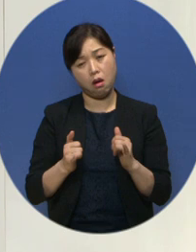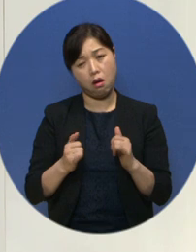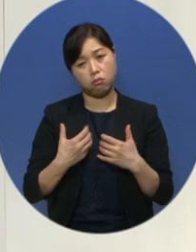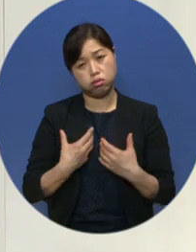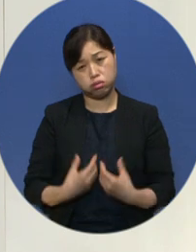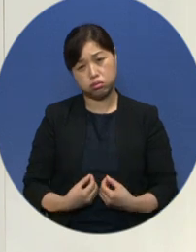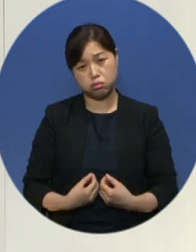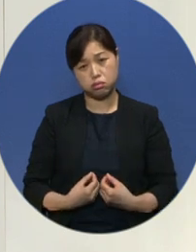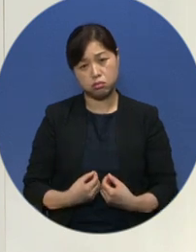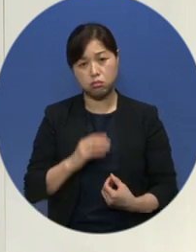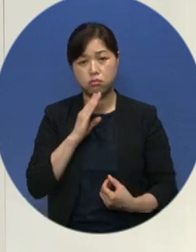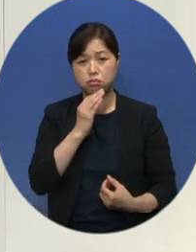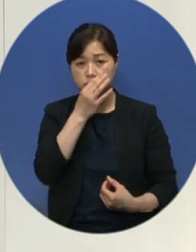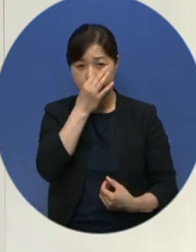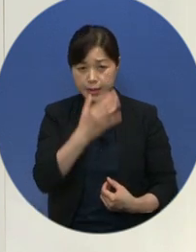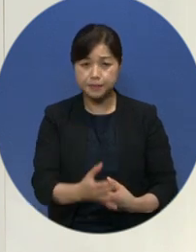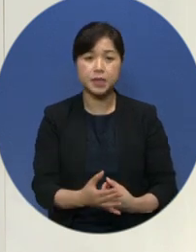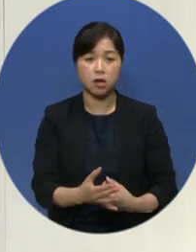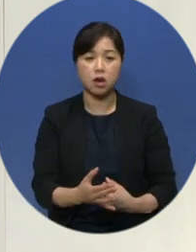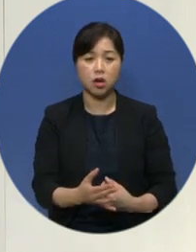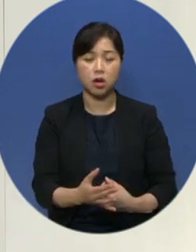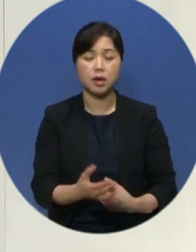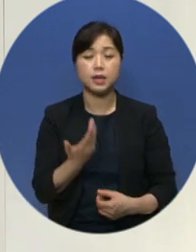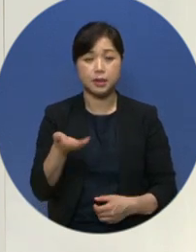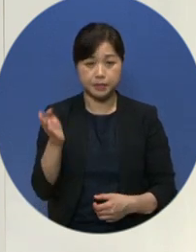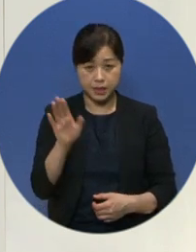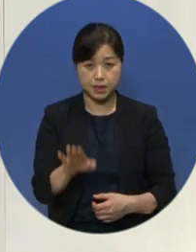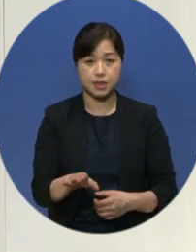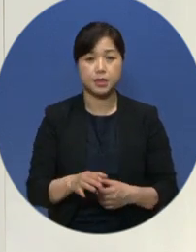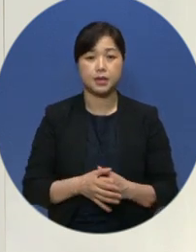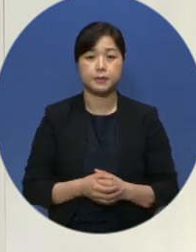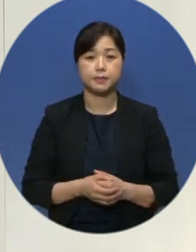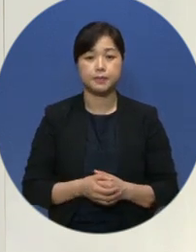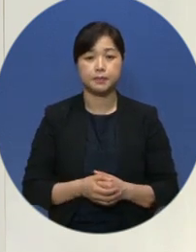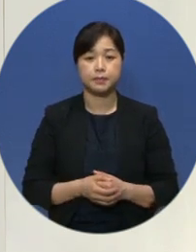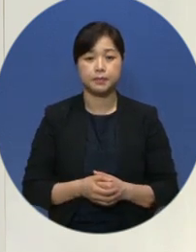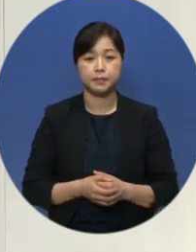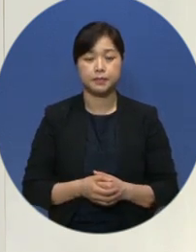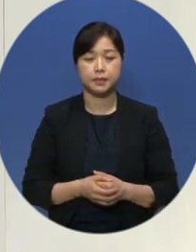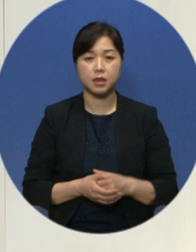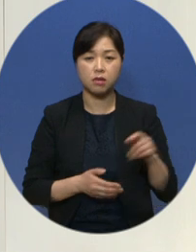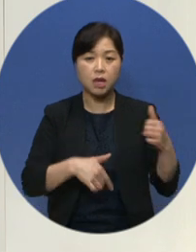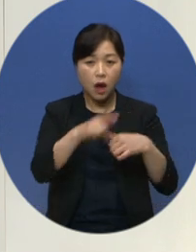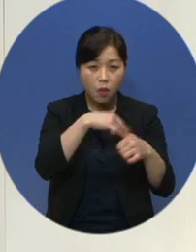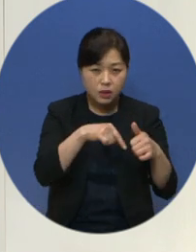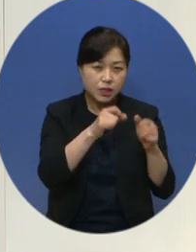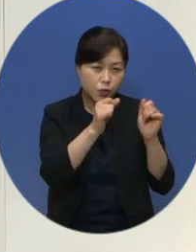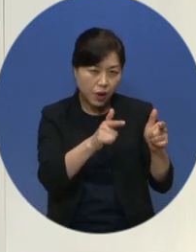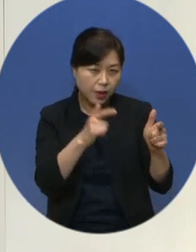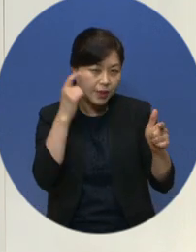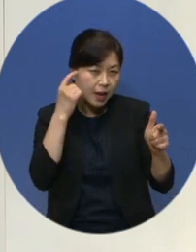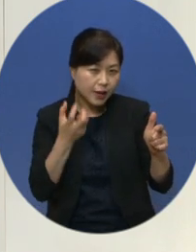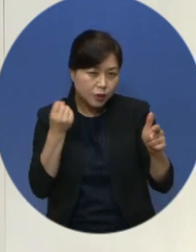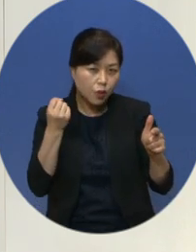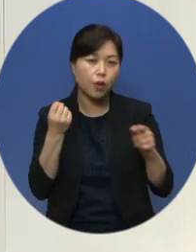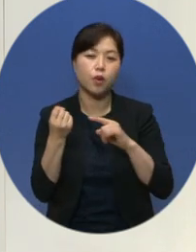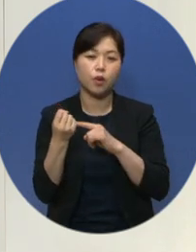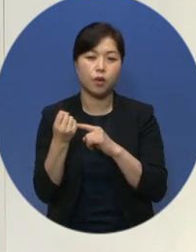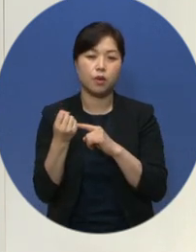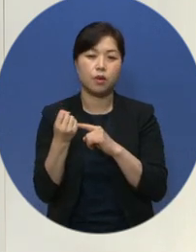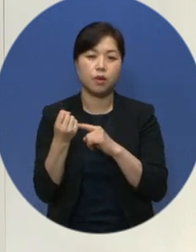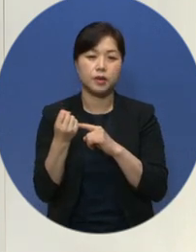어흠 든 그러한 부분들이 있지만 또 우리가 이제 하나의 전화 2 버그로 3 짜 그래서 어